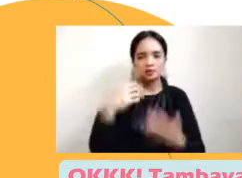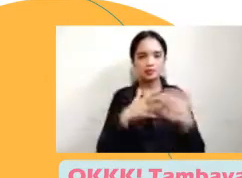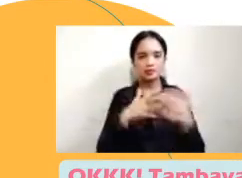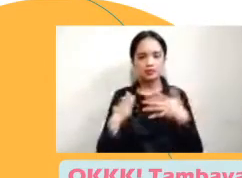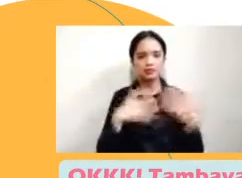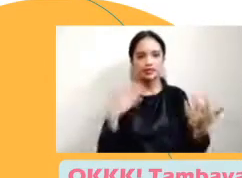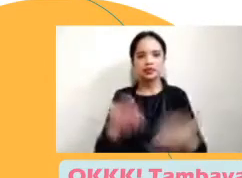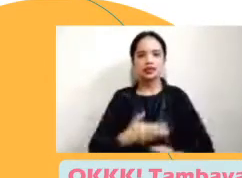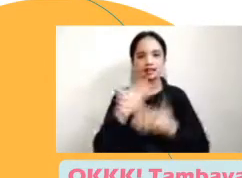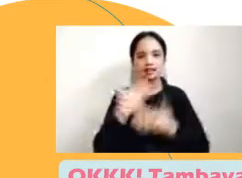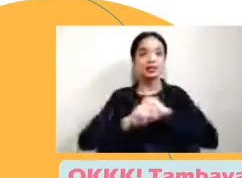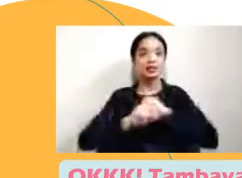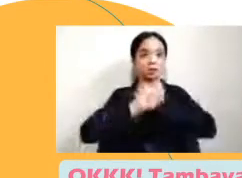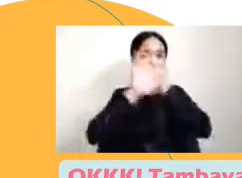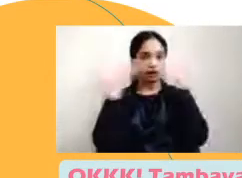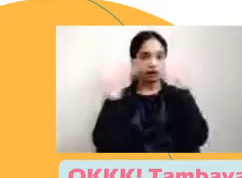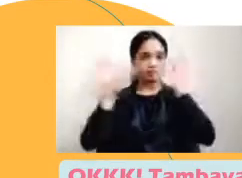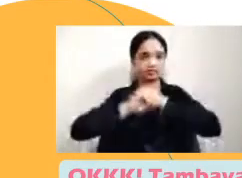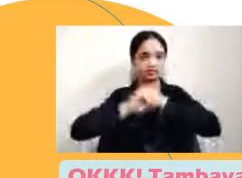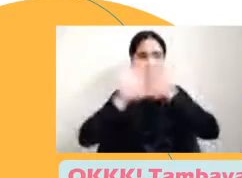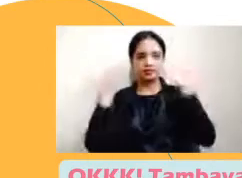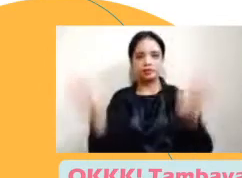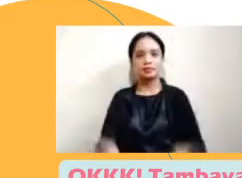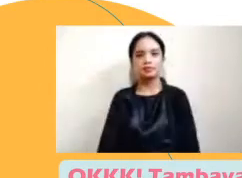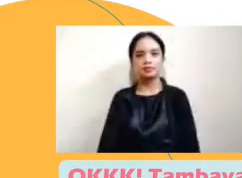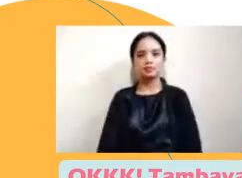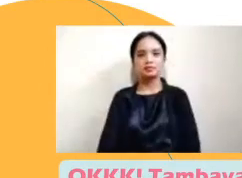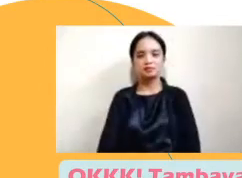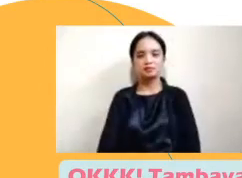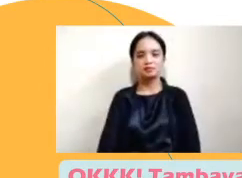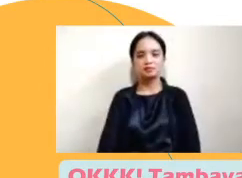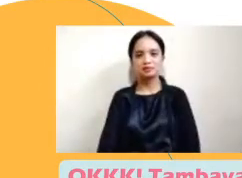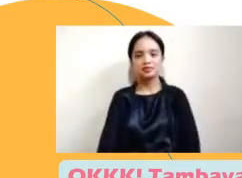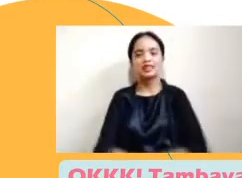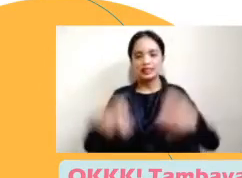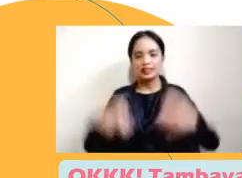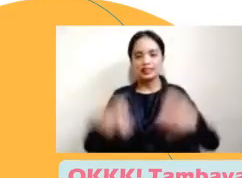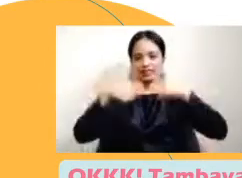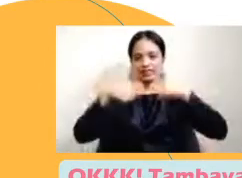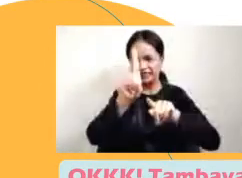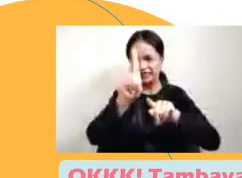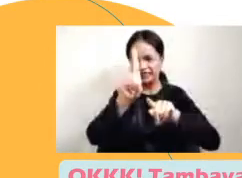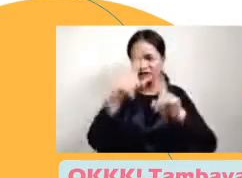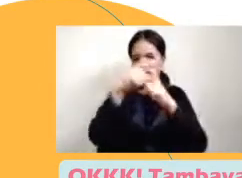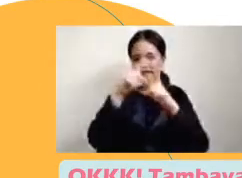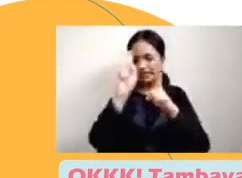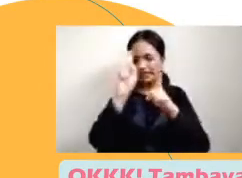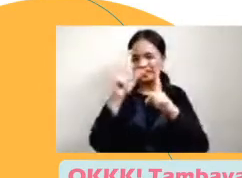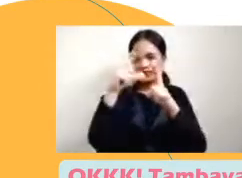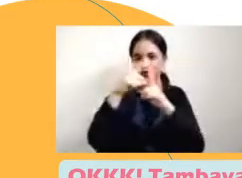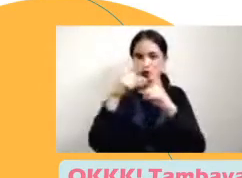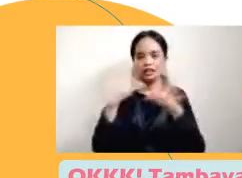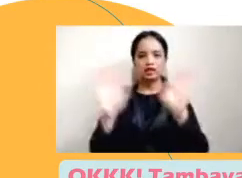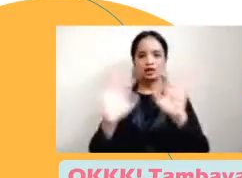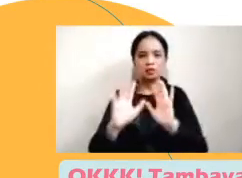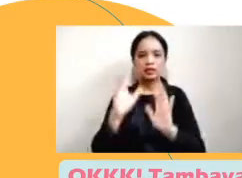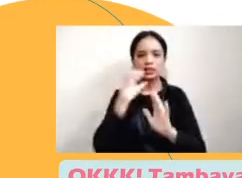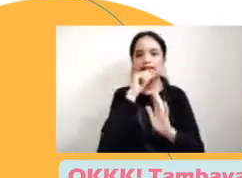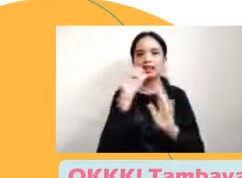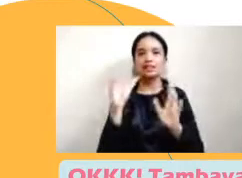Liwanag. Liwanag. Try nating ano lang, one word lang. Huwag muna tayong mag-phrases.